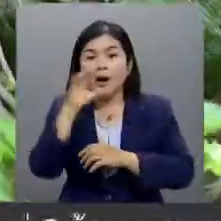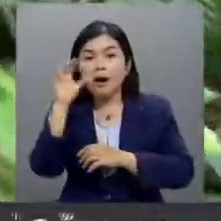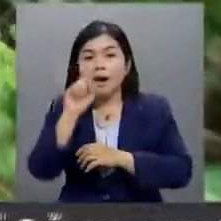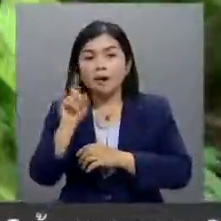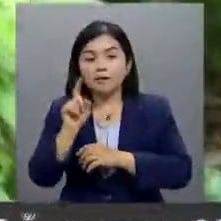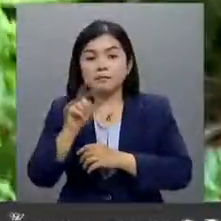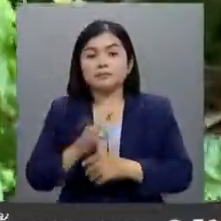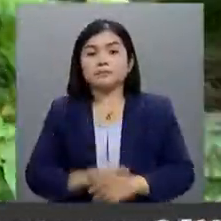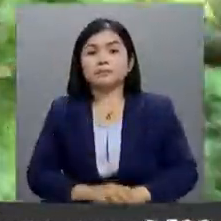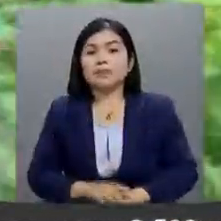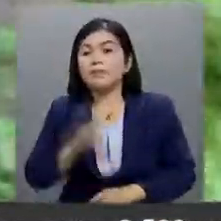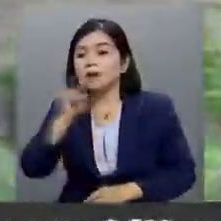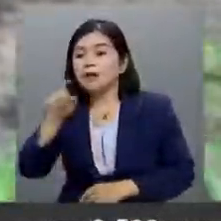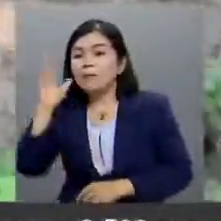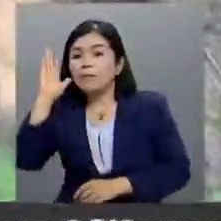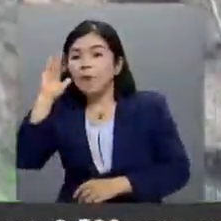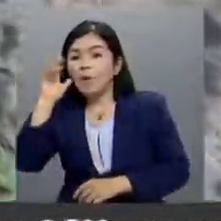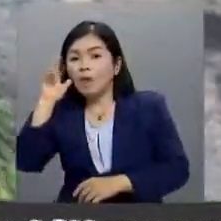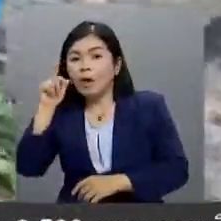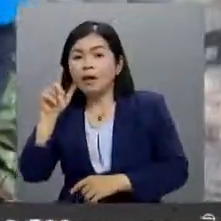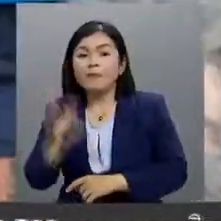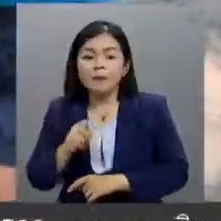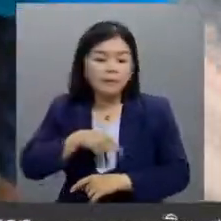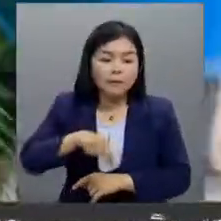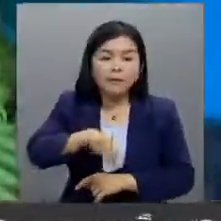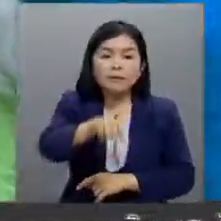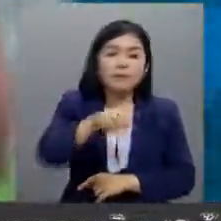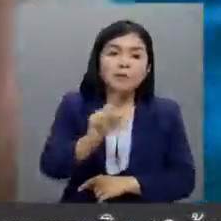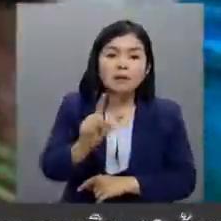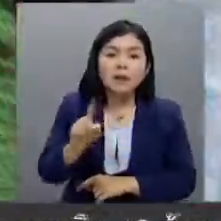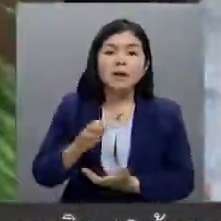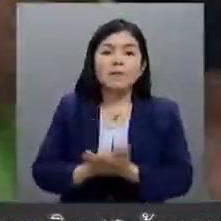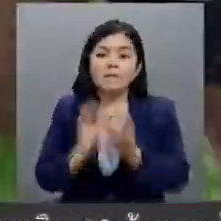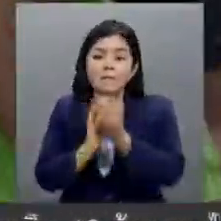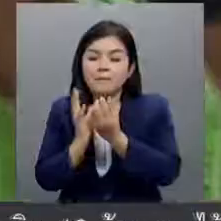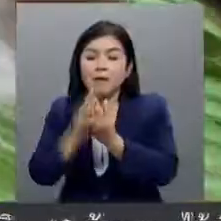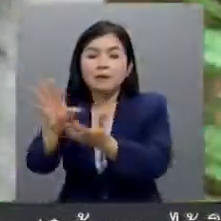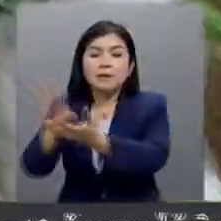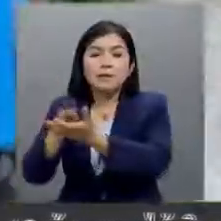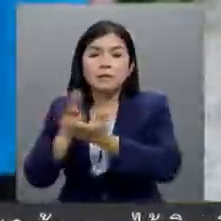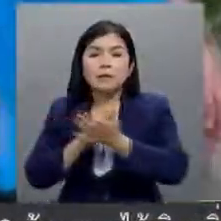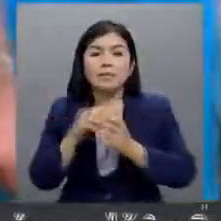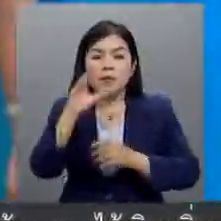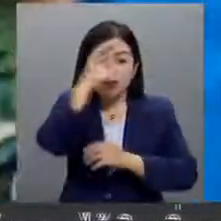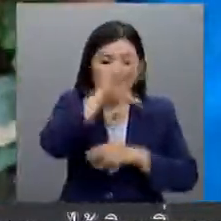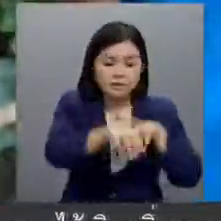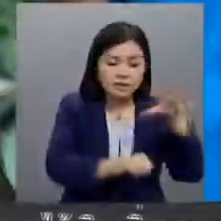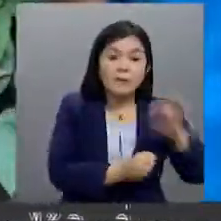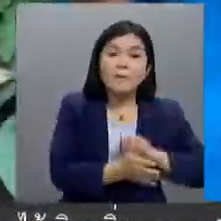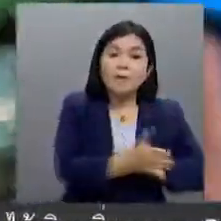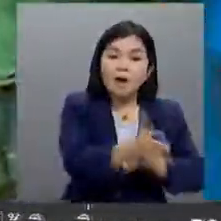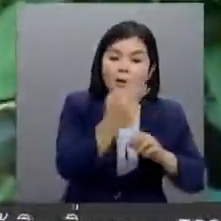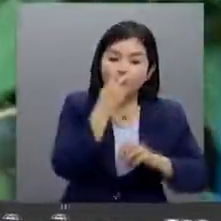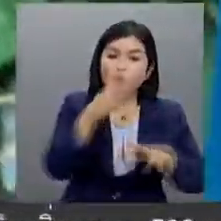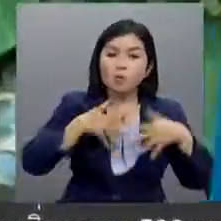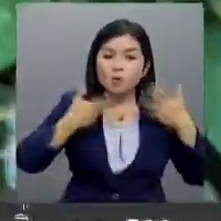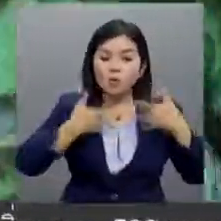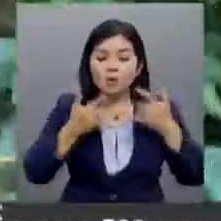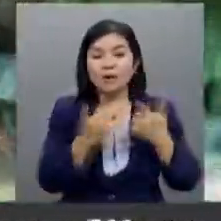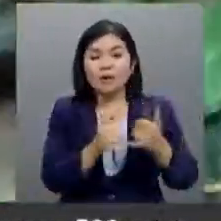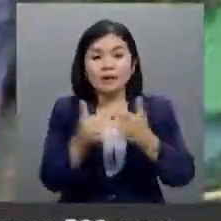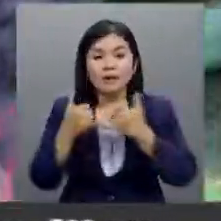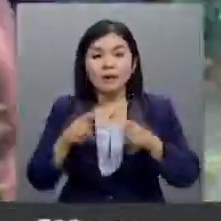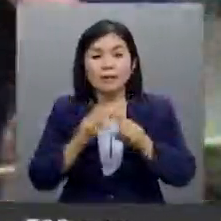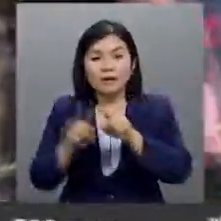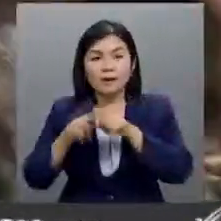มาเก็บผักกูดนะครับแล้วก็เห็นว่าวันนี้จะพาไปลำธารด้วยไปจับปลาก็สนุกสนานนะครับเป็นการเล่นนะครับน้อง